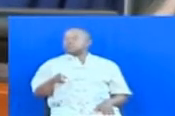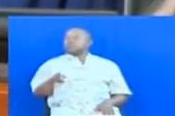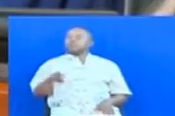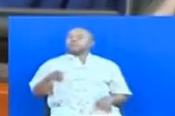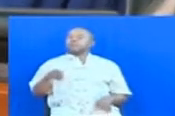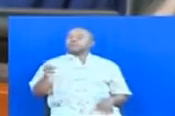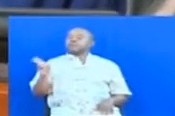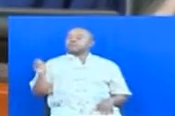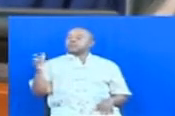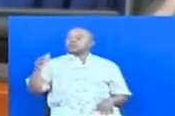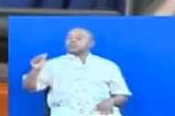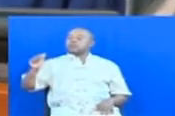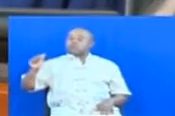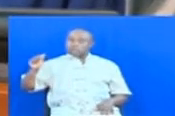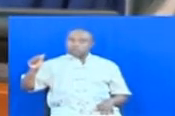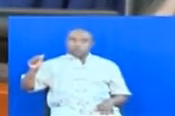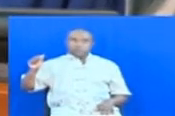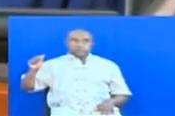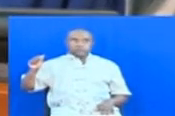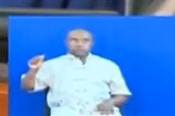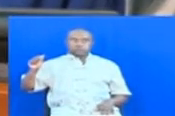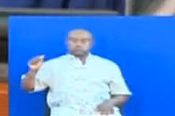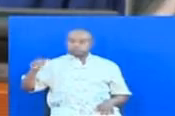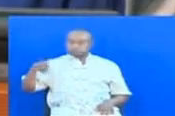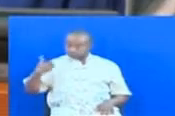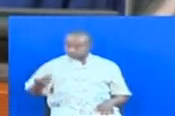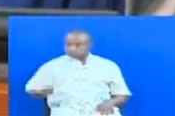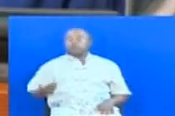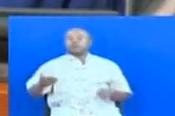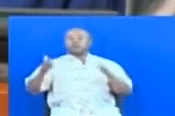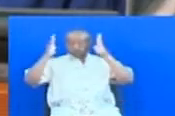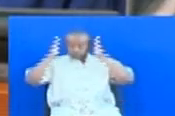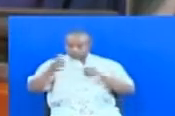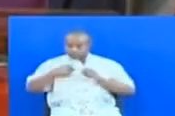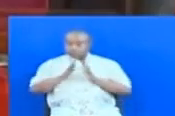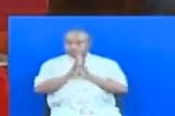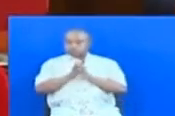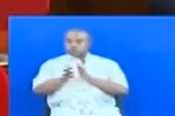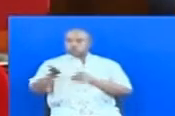mbele yetu. Mheshimiwa spika, nimshukuru Mwenyezi Mungu